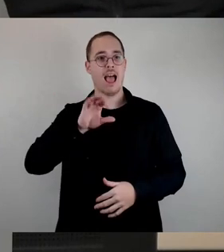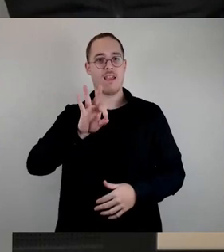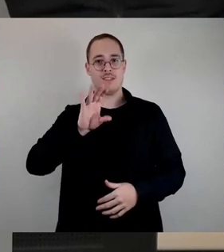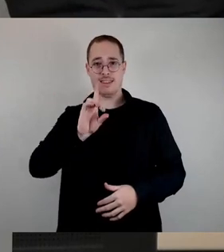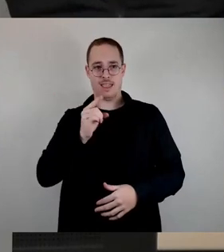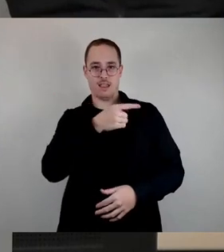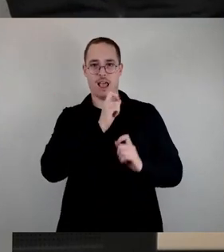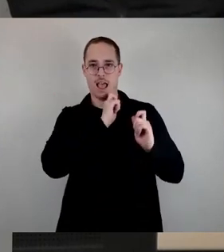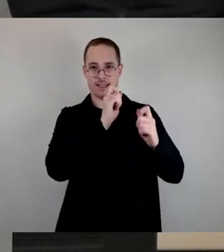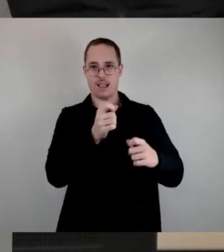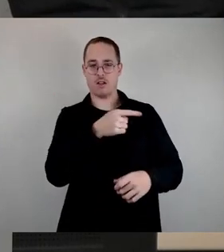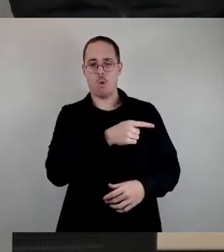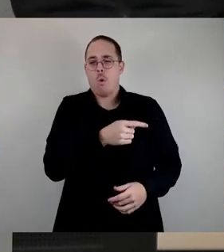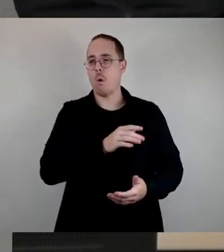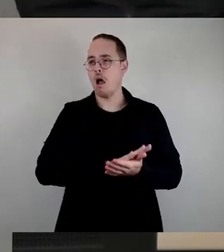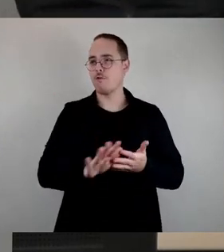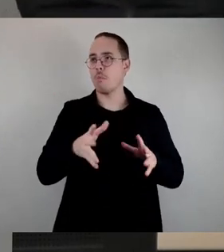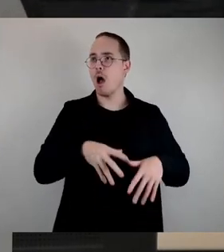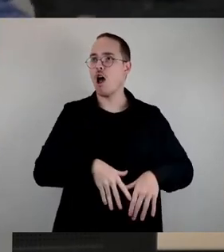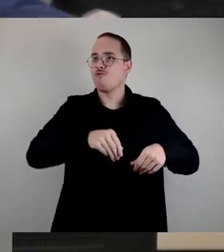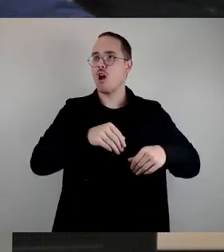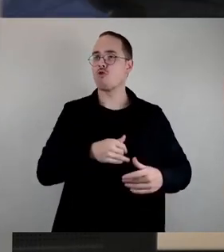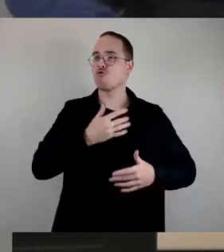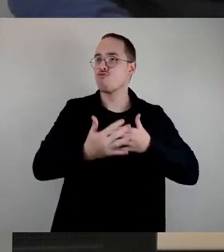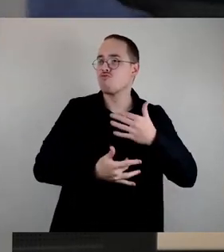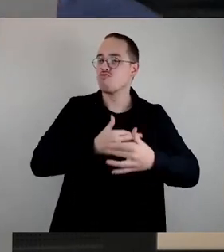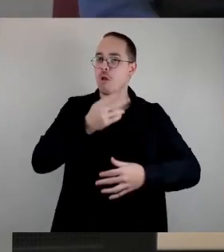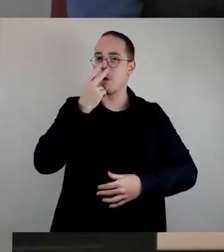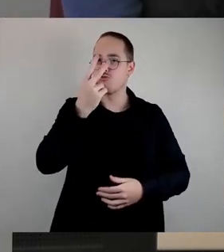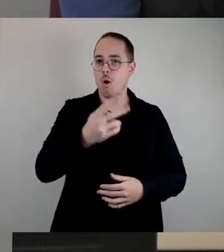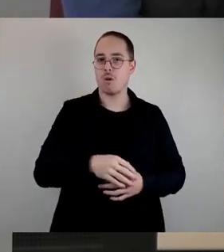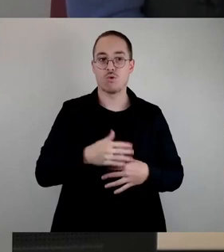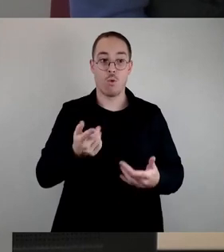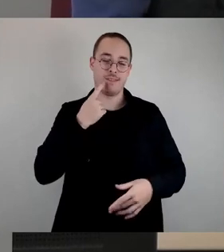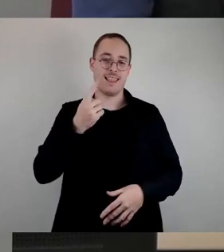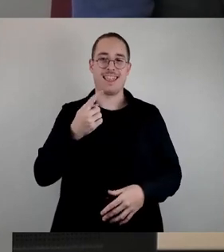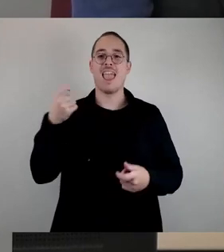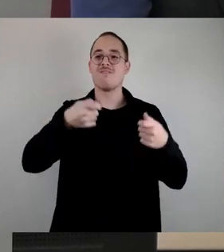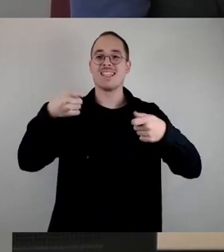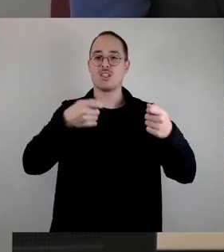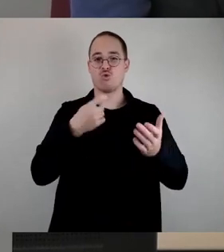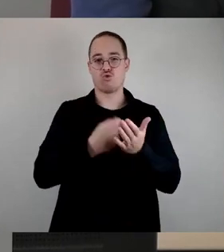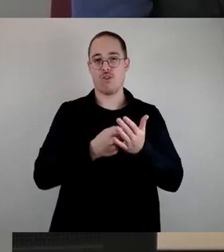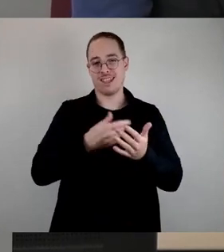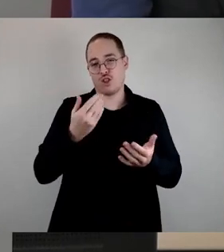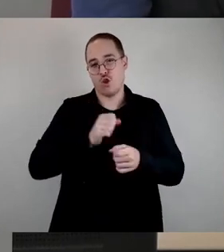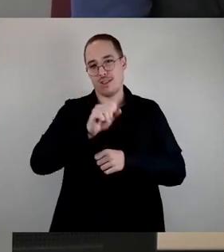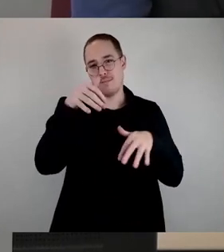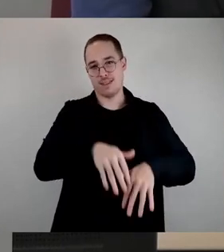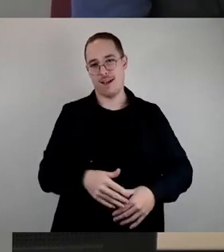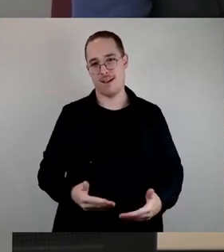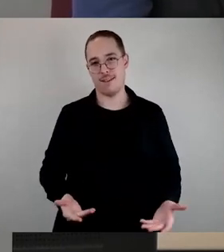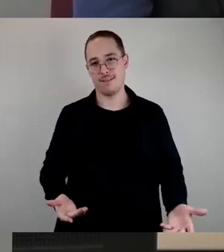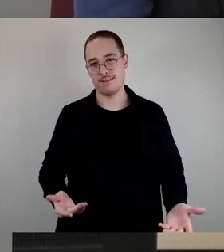an. Ich glaube, das befreit uns vom Großteil der Investitionskosten halt nicht. Und das ist ein bisschen die Krux an der ganzen Sache. Wir stehen hier für